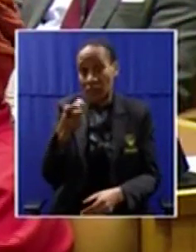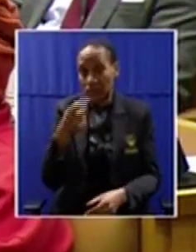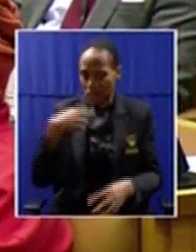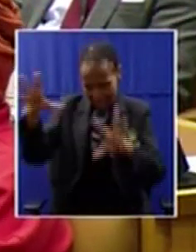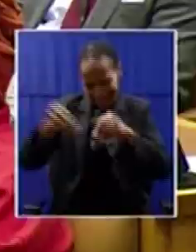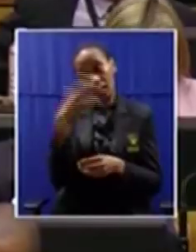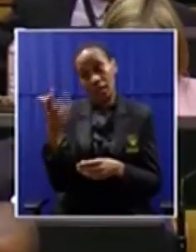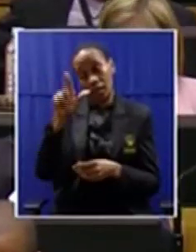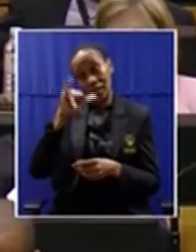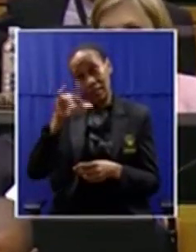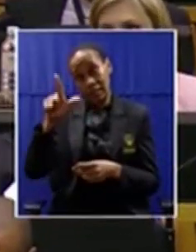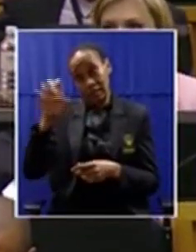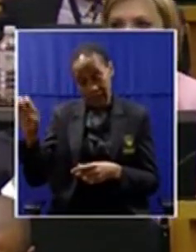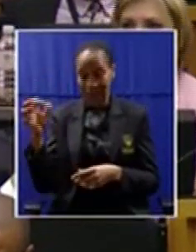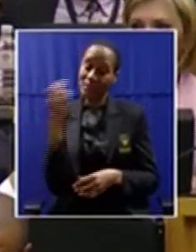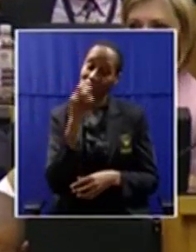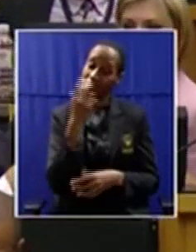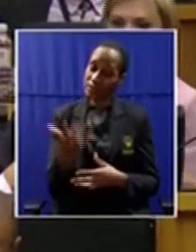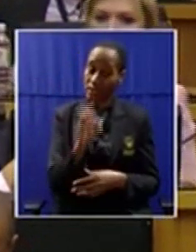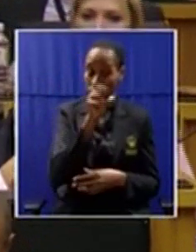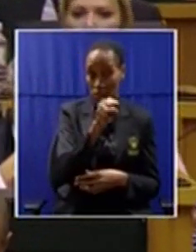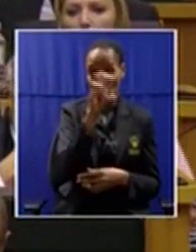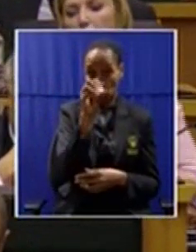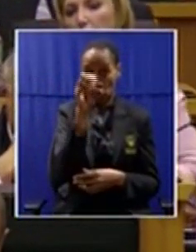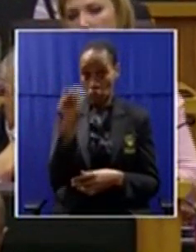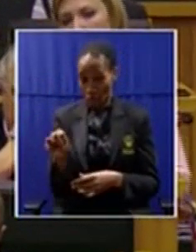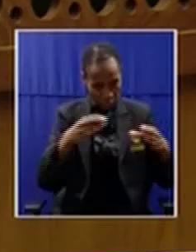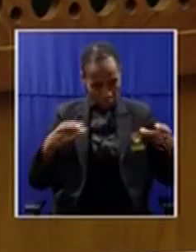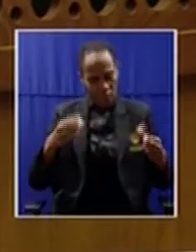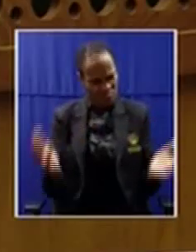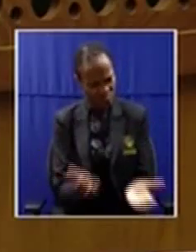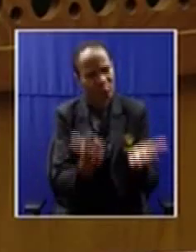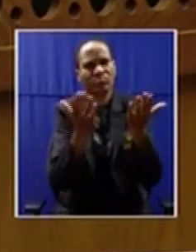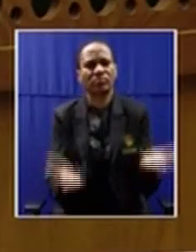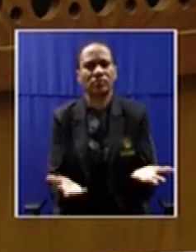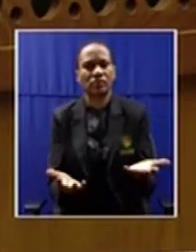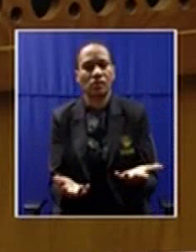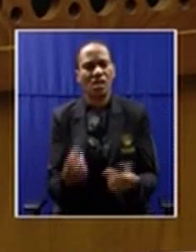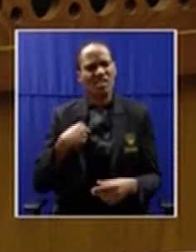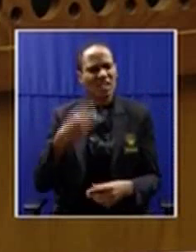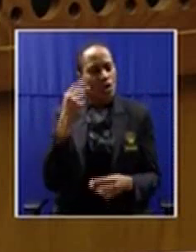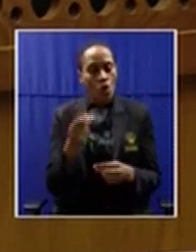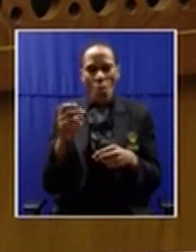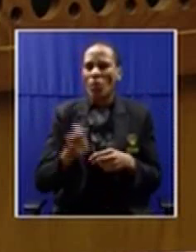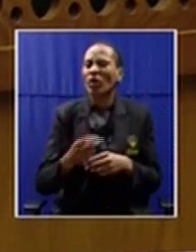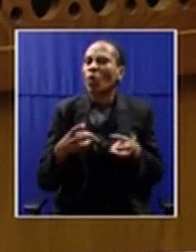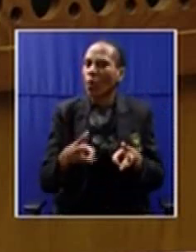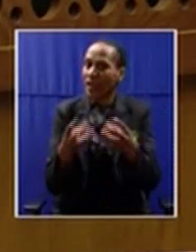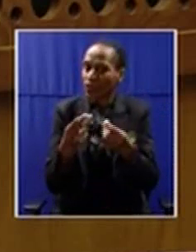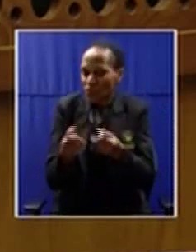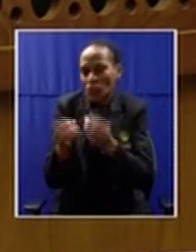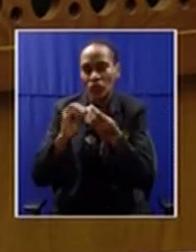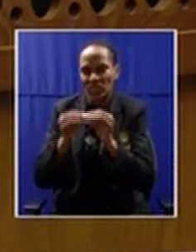oor die regering se planne vir die toekoms en gesê hy wil dinge anders doen. There are no shortcuts and there are no quick